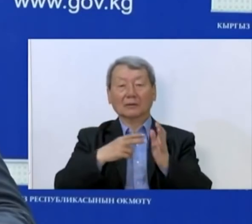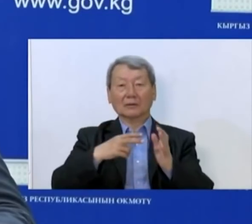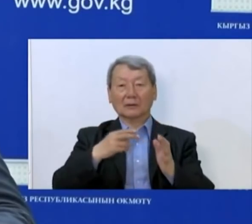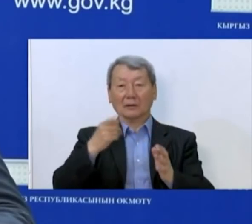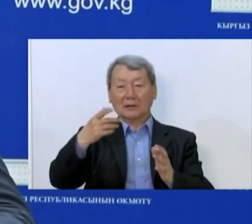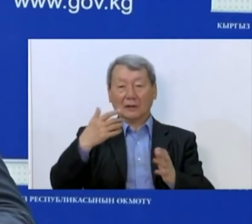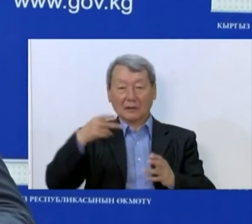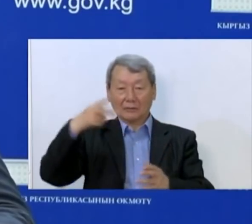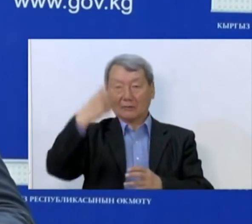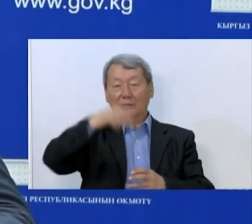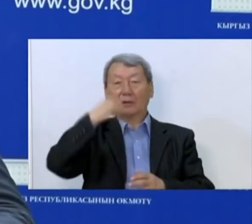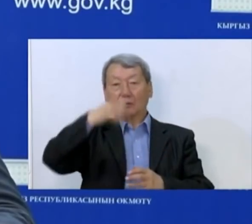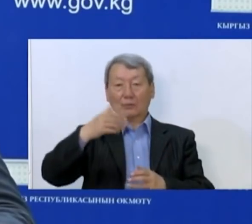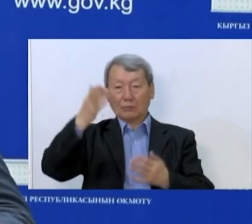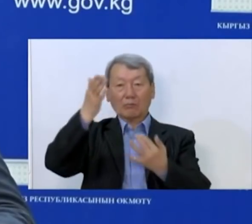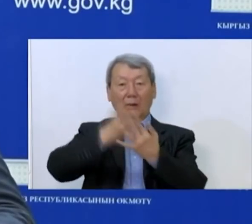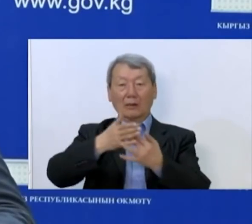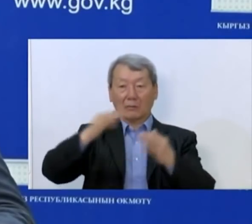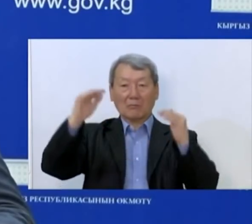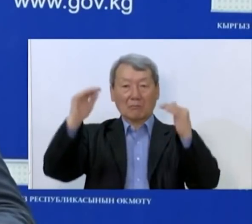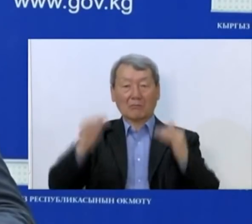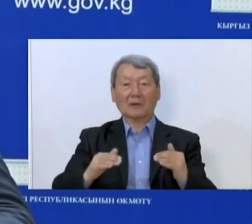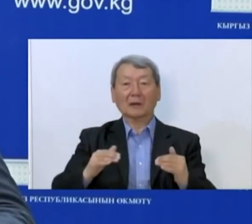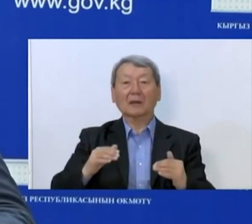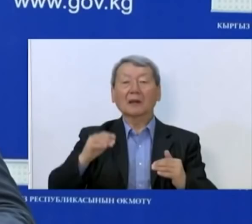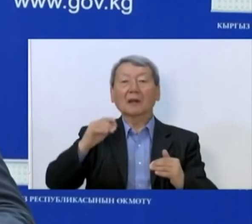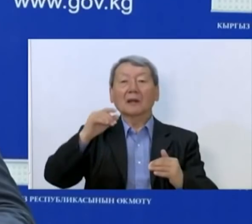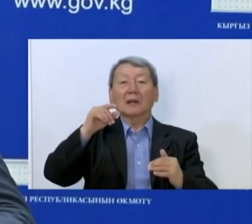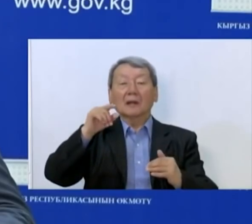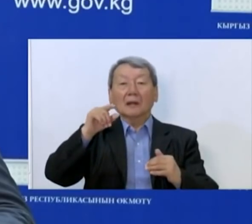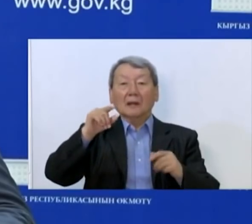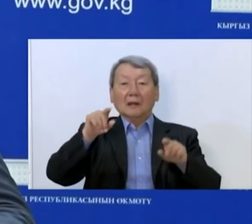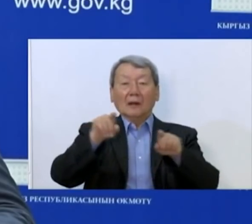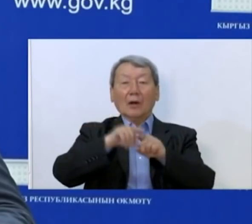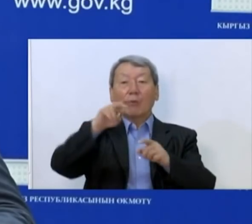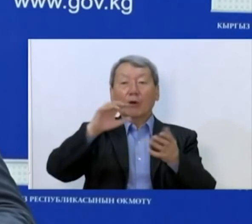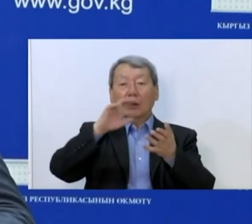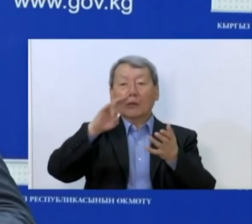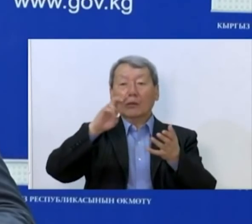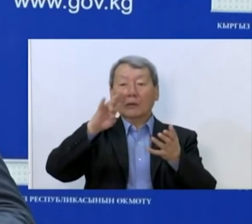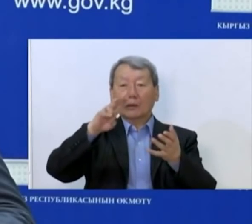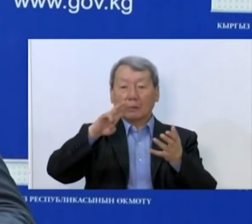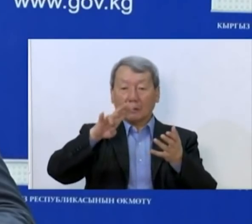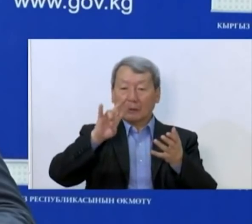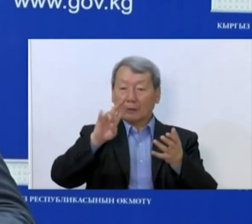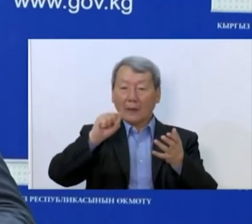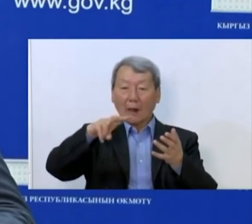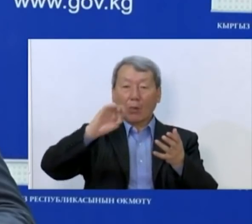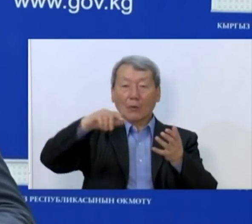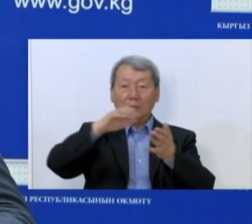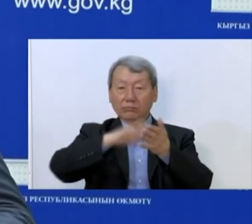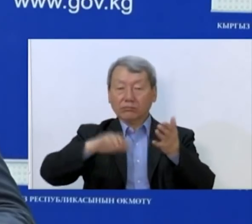баары бюджеттик чыгымдарды жабууга жумшалууда. Ошондой эле өкмөт бизнести колдоонун экинчи этабы менен антикризистик фонд